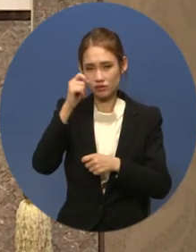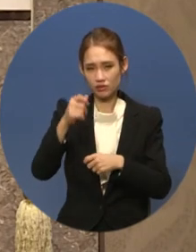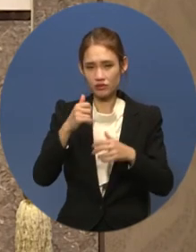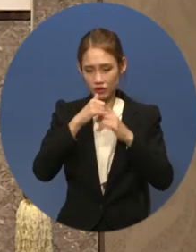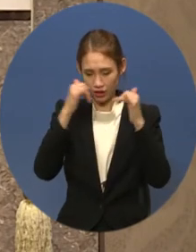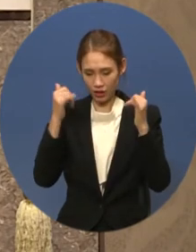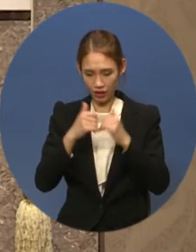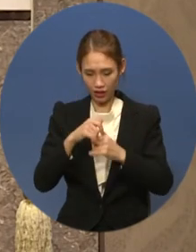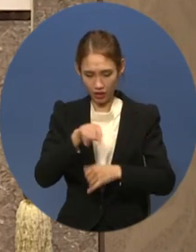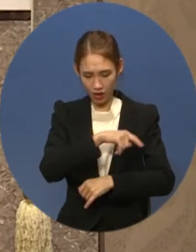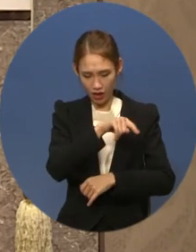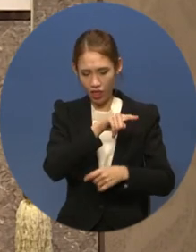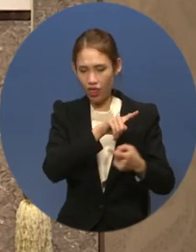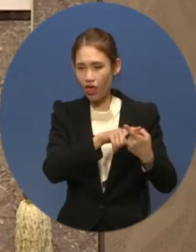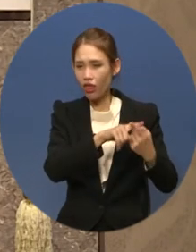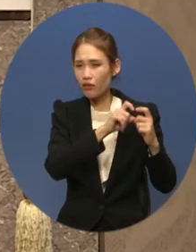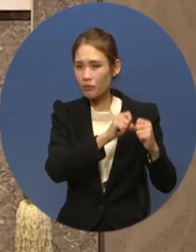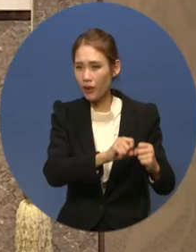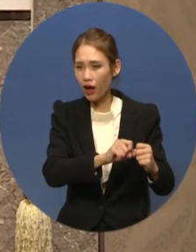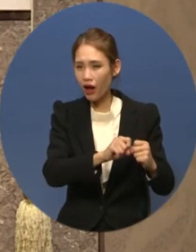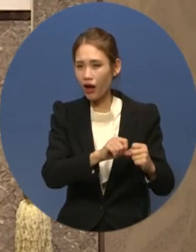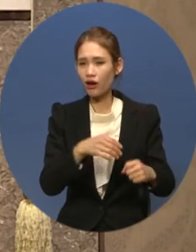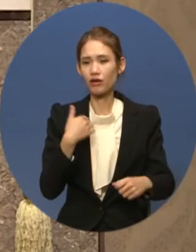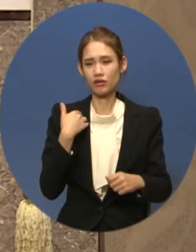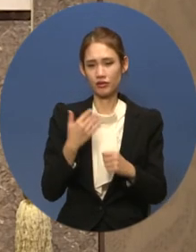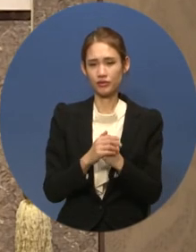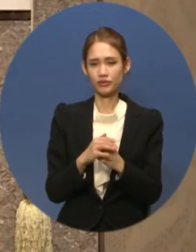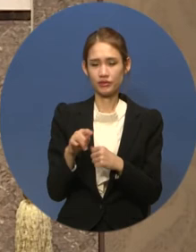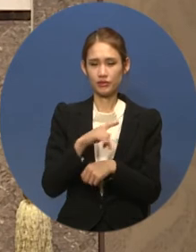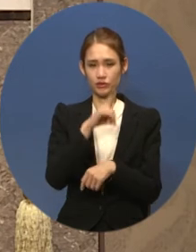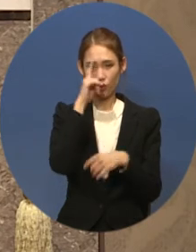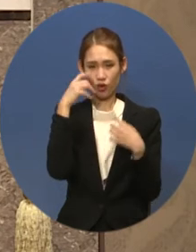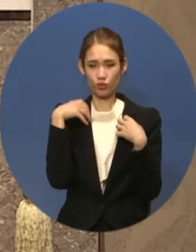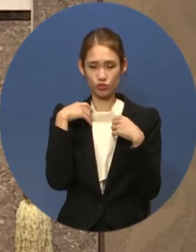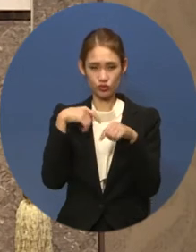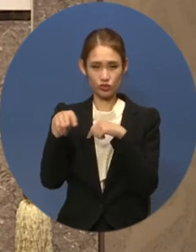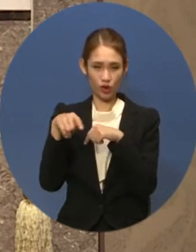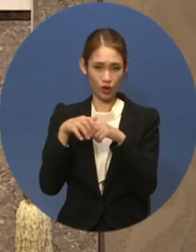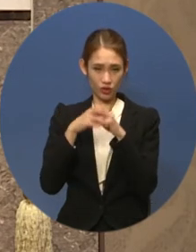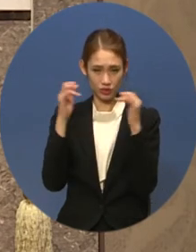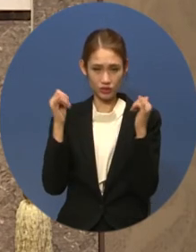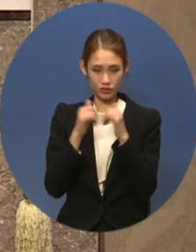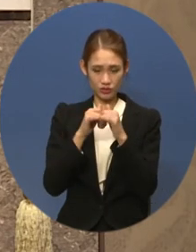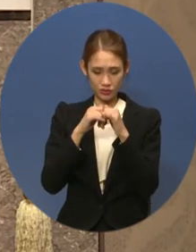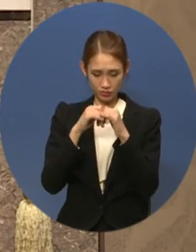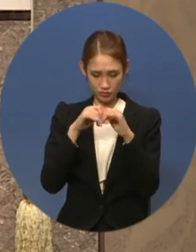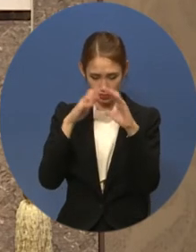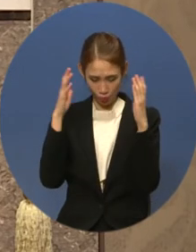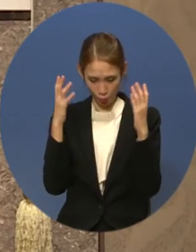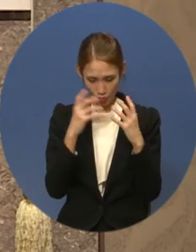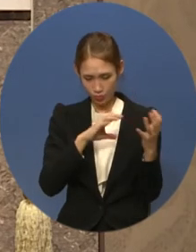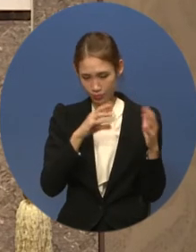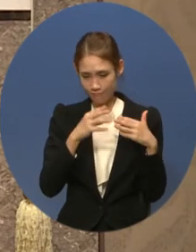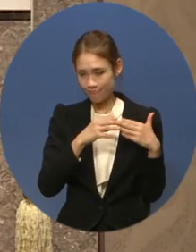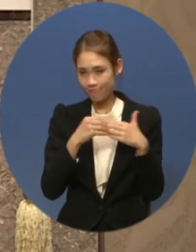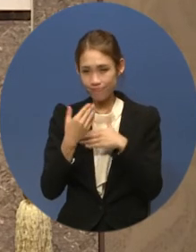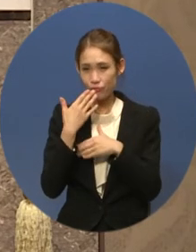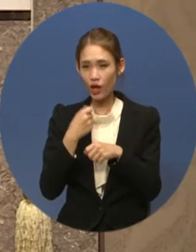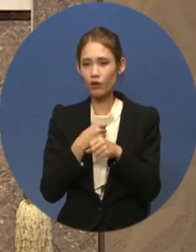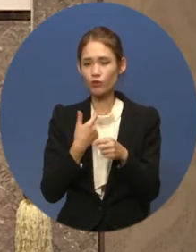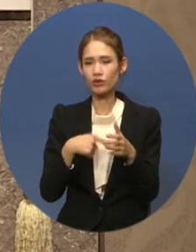기업은 그 수준에 머물 겁니다 하지만 정부의 정책이나 이런 것들이 사회적 기업도 전세계를 선도하는 기업이 될 수 있다 라는